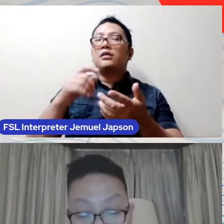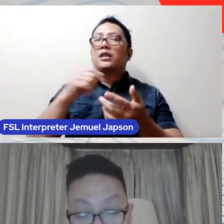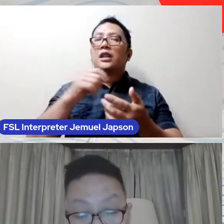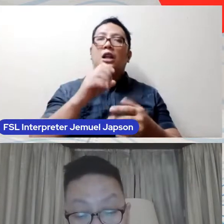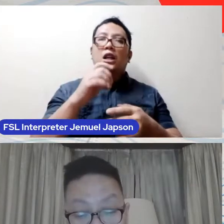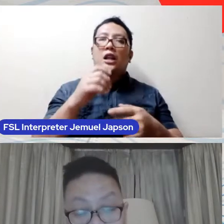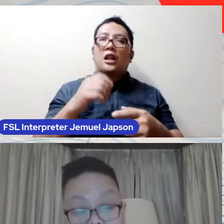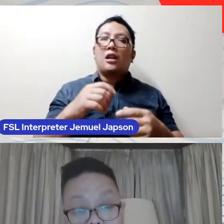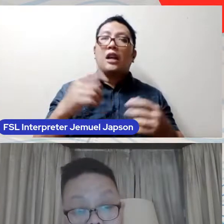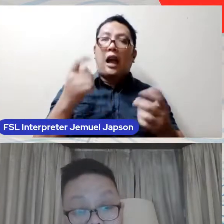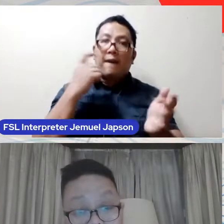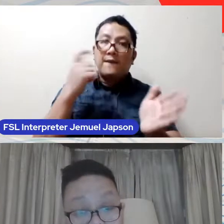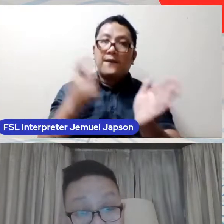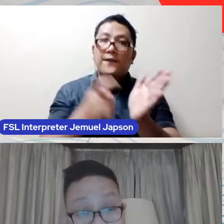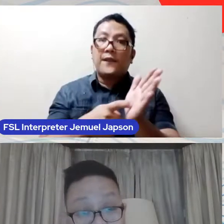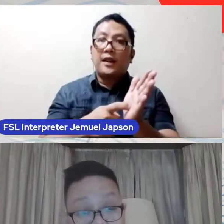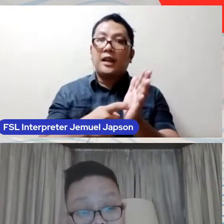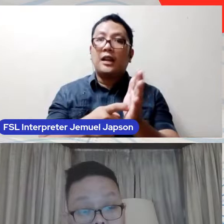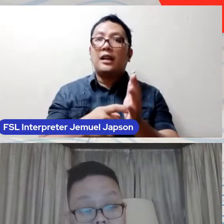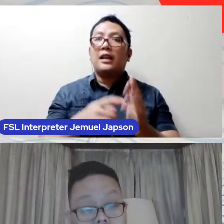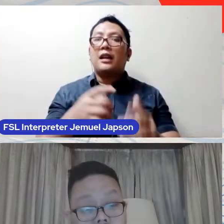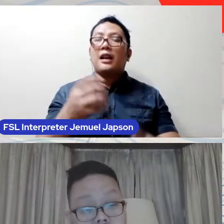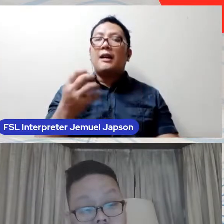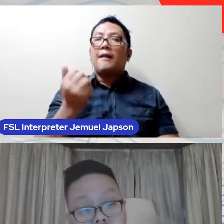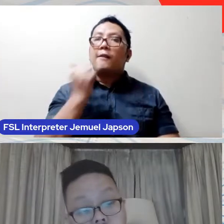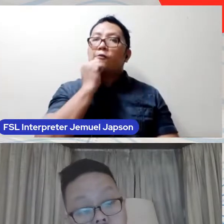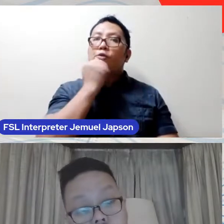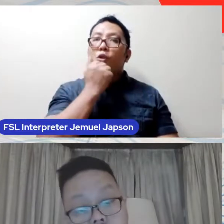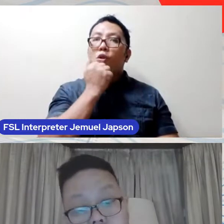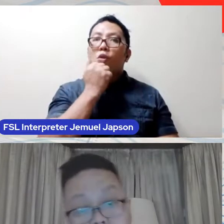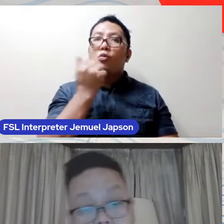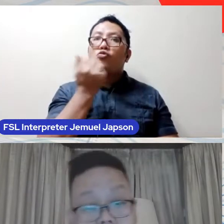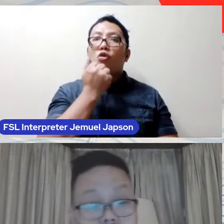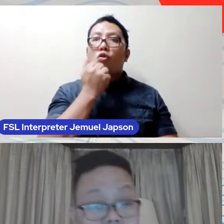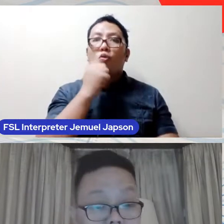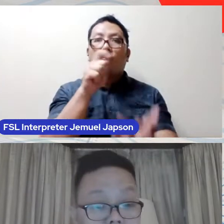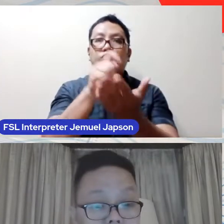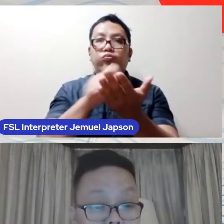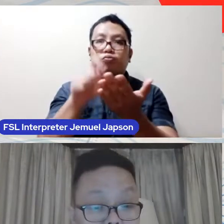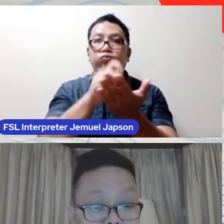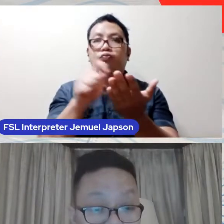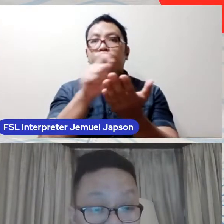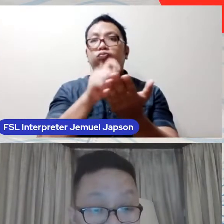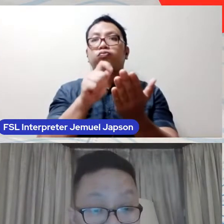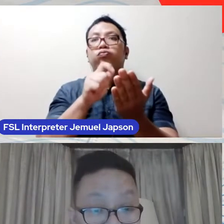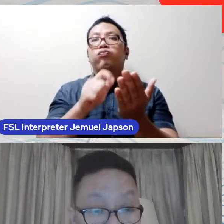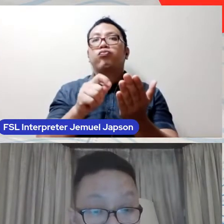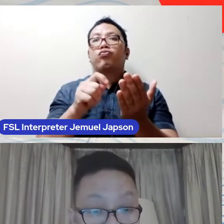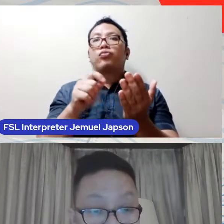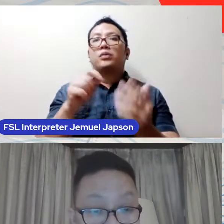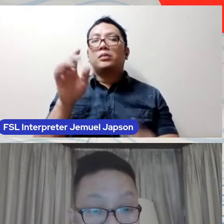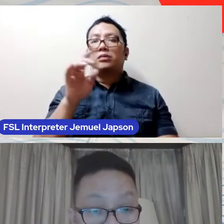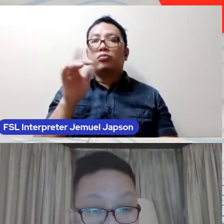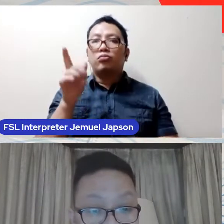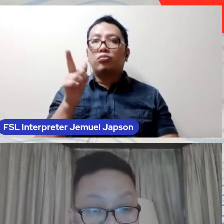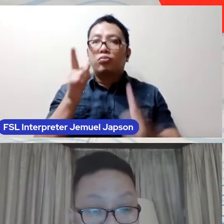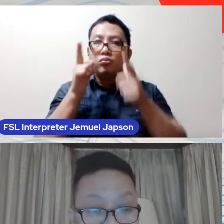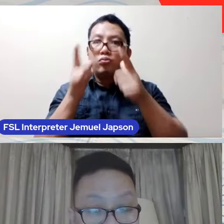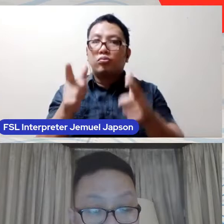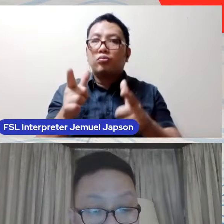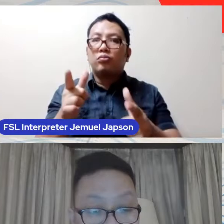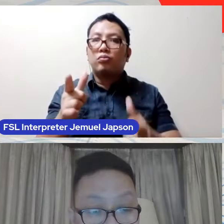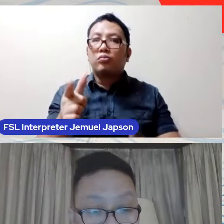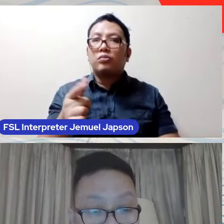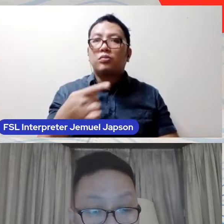take note of misplaced shades. Yung mga misplaced shades po, yan po yung markings na siguro parang masabi natin